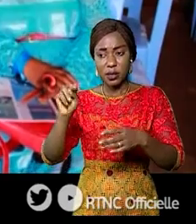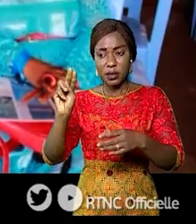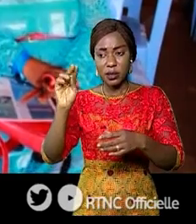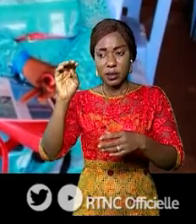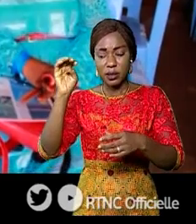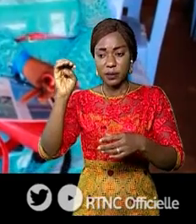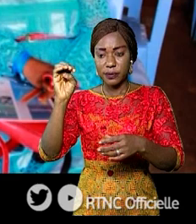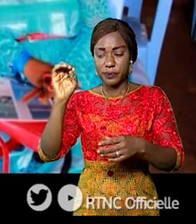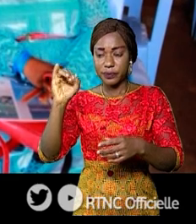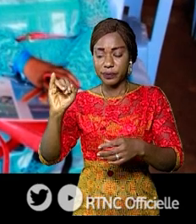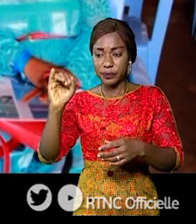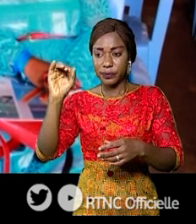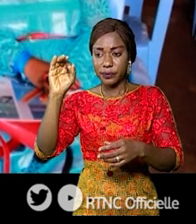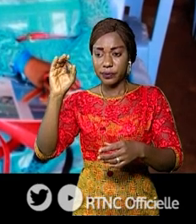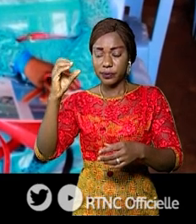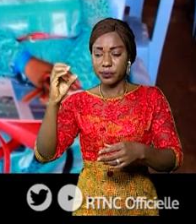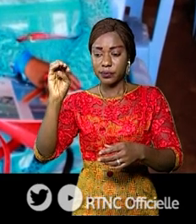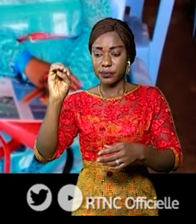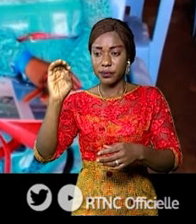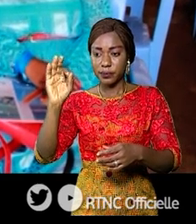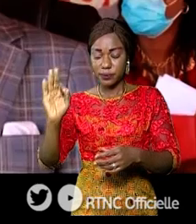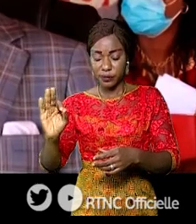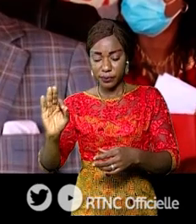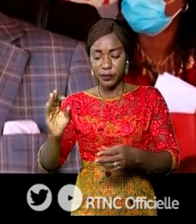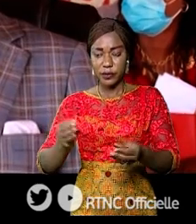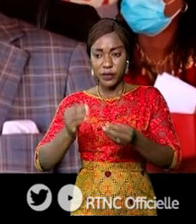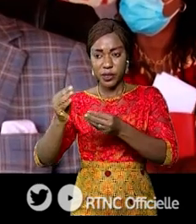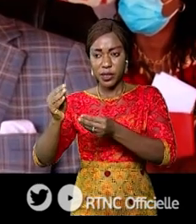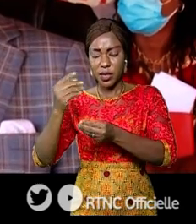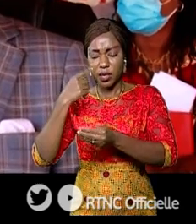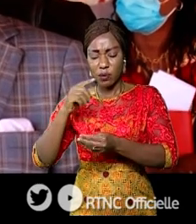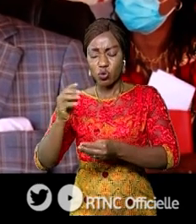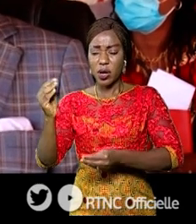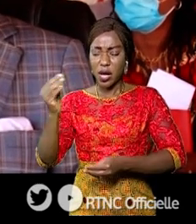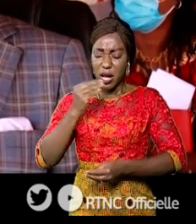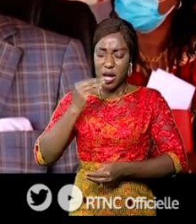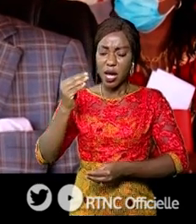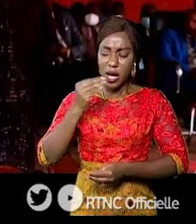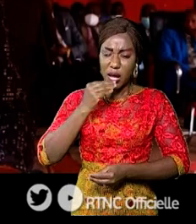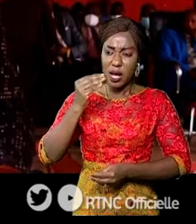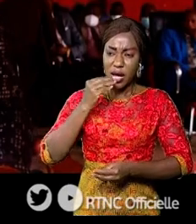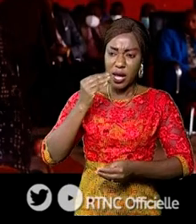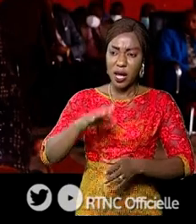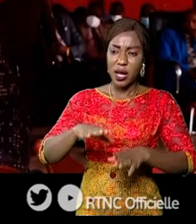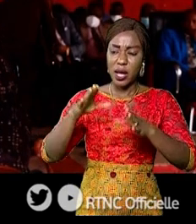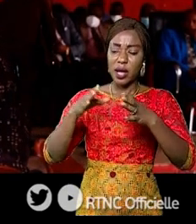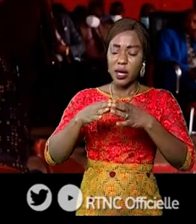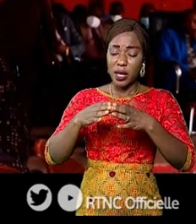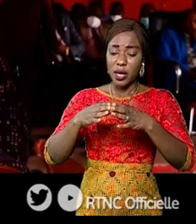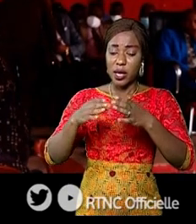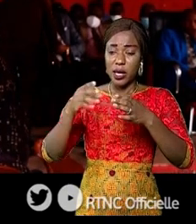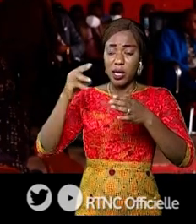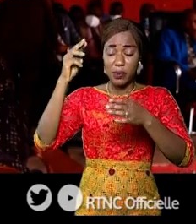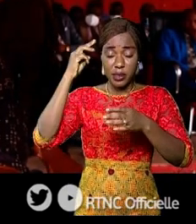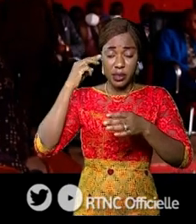sur pied le programme nutrition à assise communautaire lancé à Kenge par les ministres de la Santé et Teni Longondo.